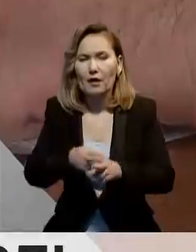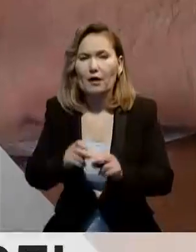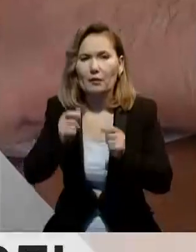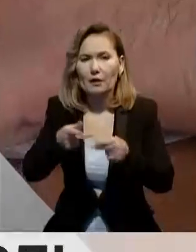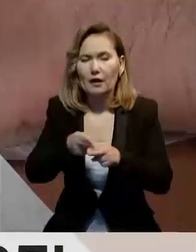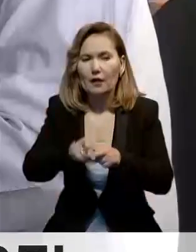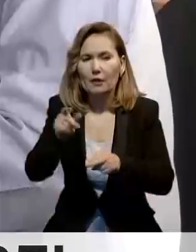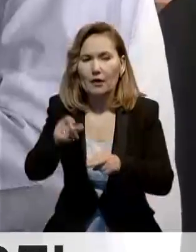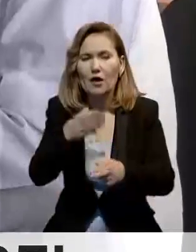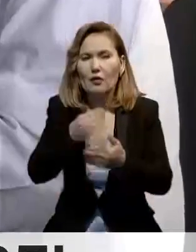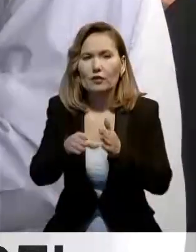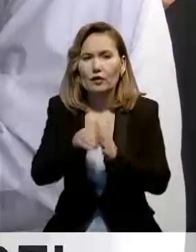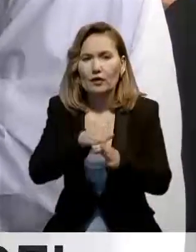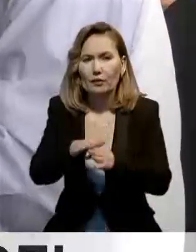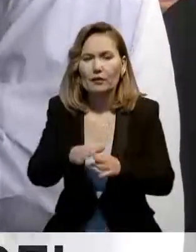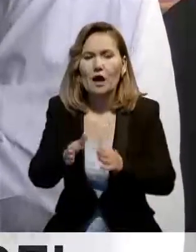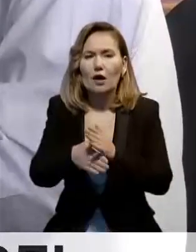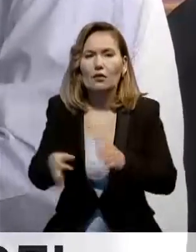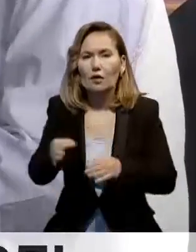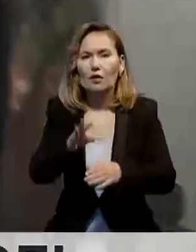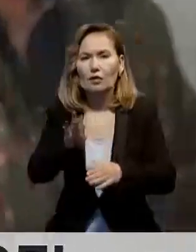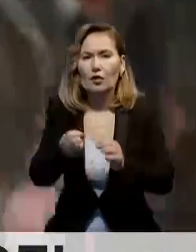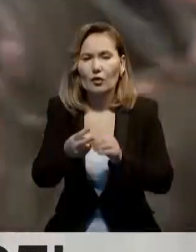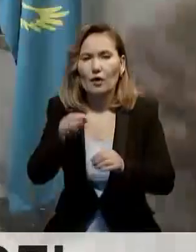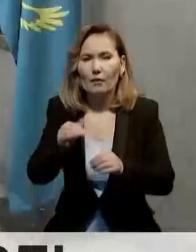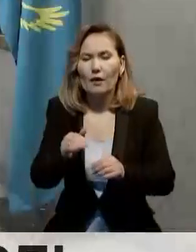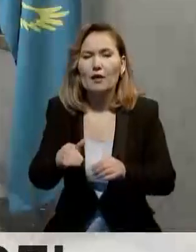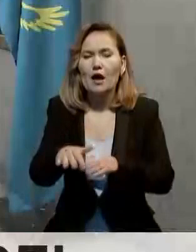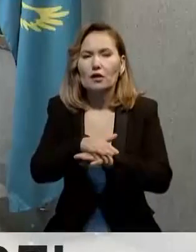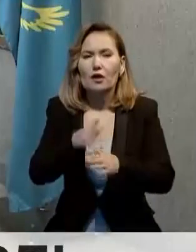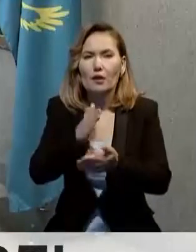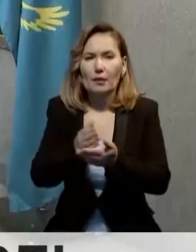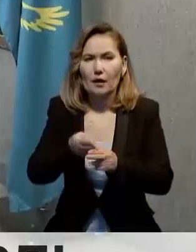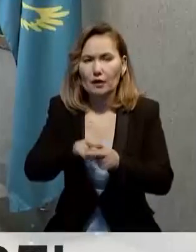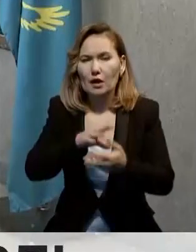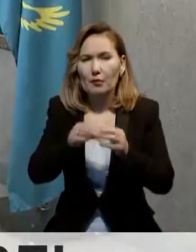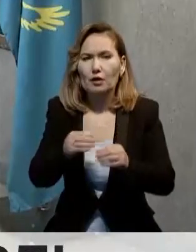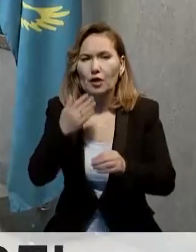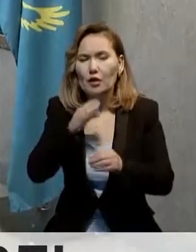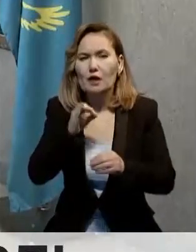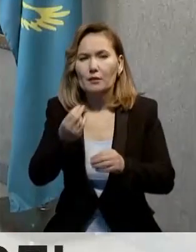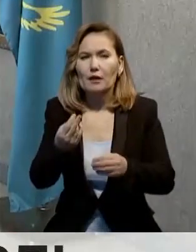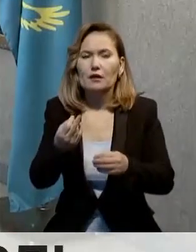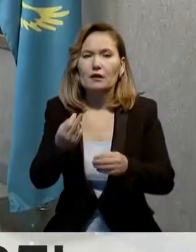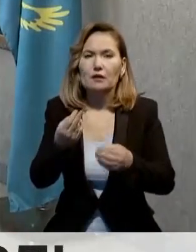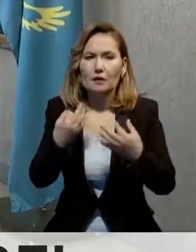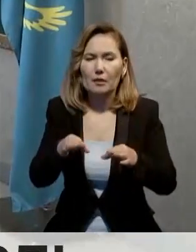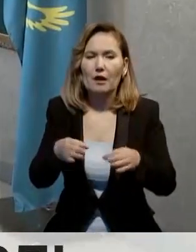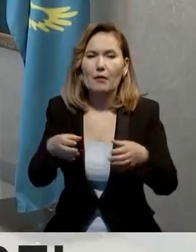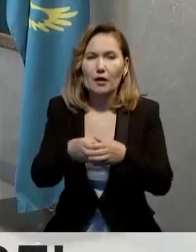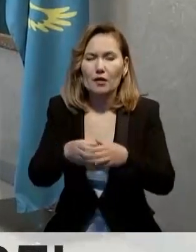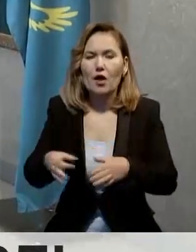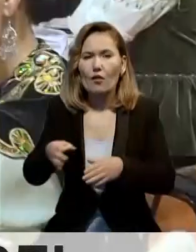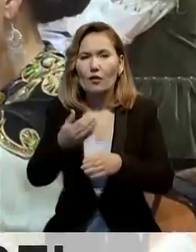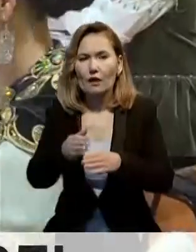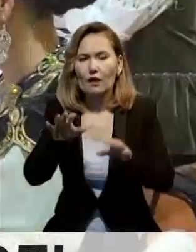жатқан кандидат таңдауын жасады. Ал Атырау облысында 412 мыңнан астам сайлаушы бар. Солардың бірі жалпыұлттық социал-демократиялық партиясы